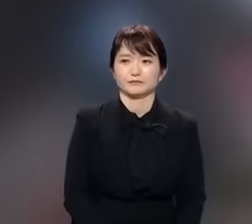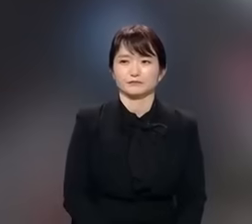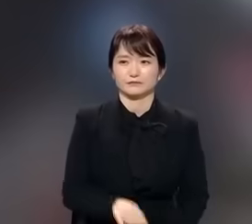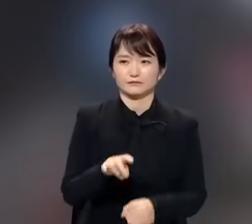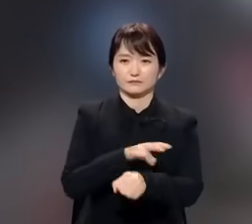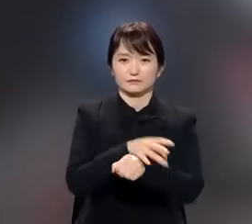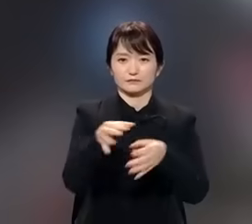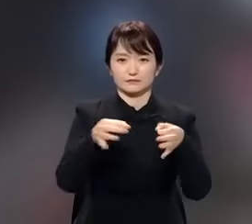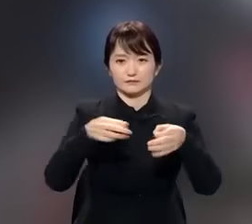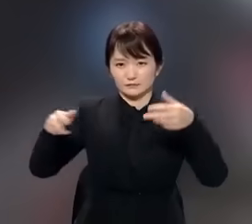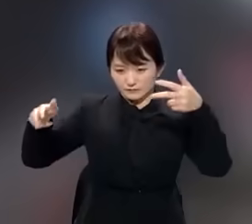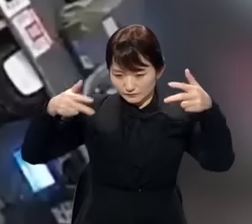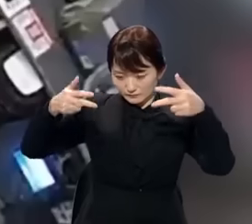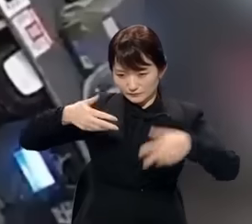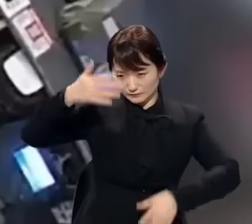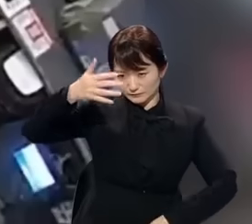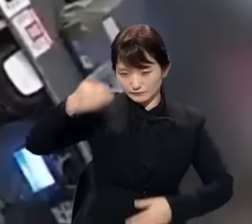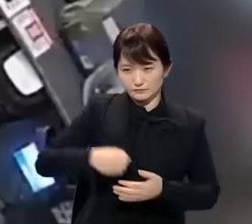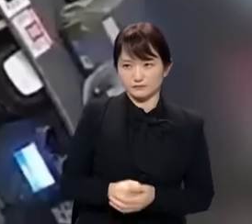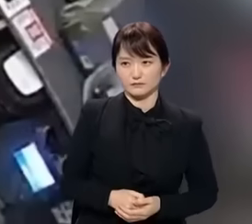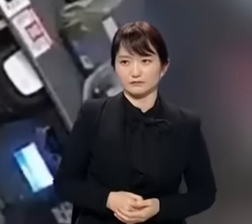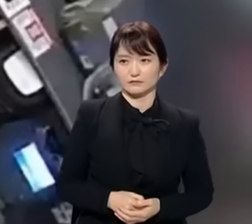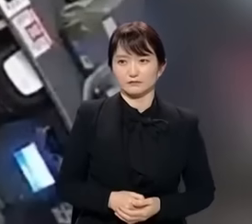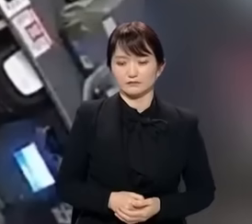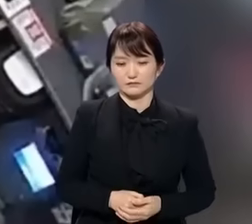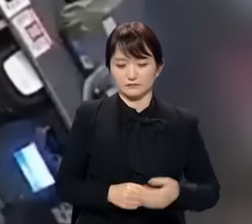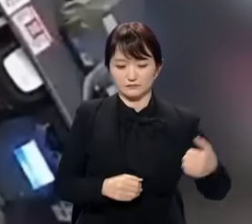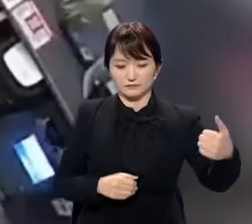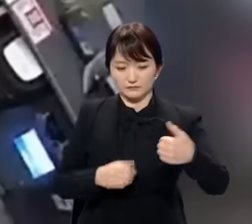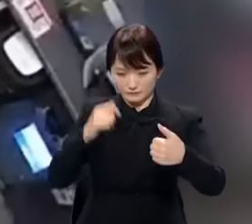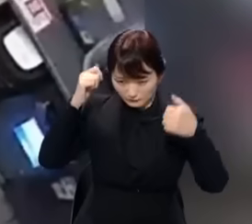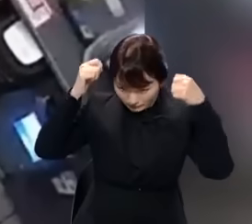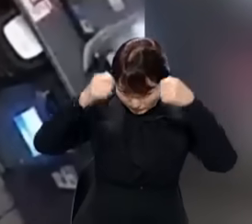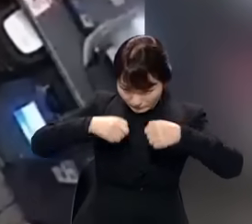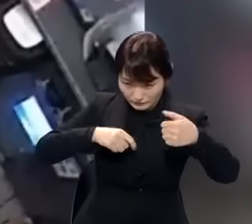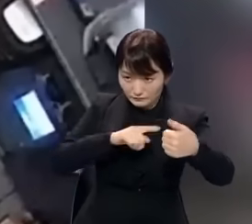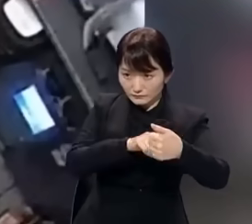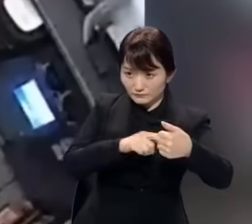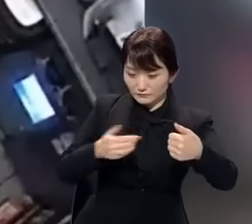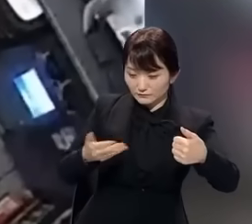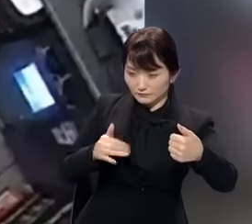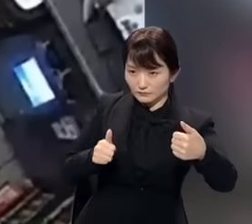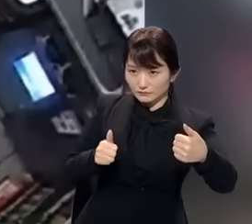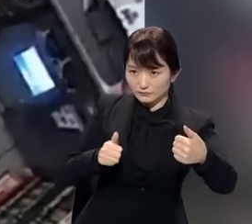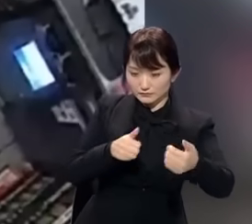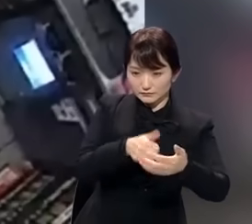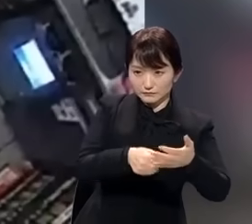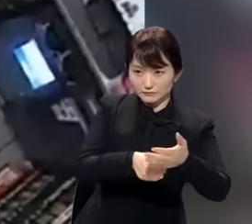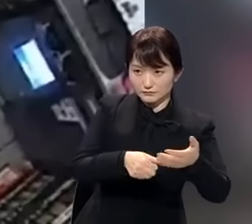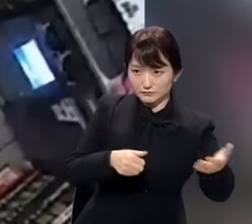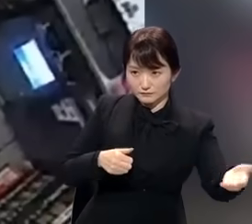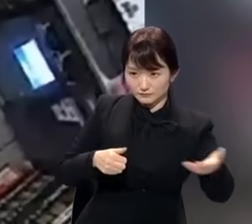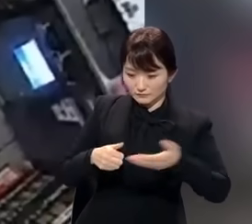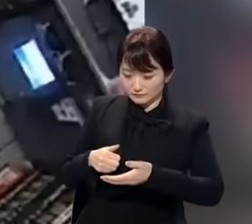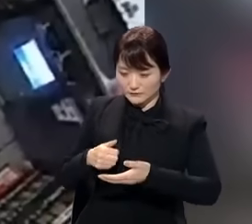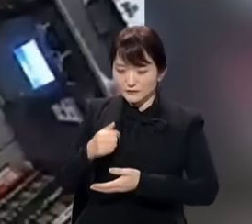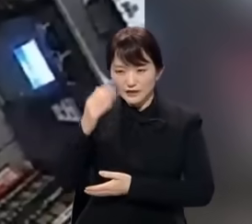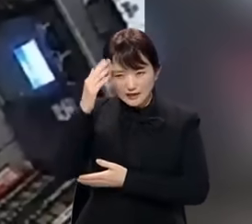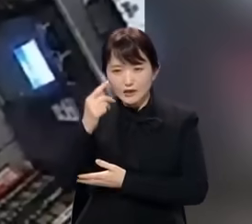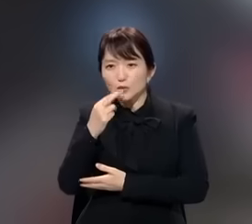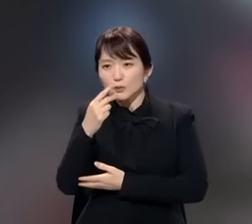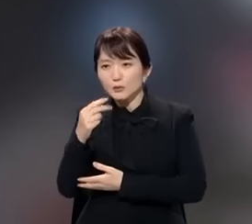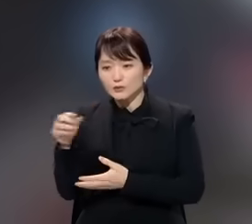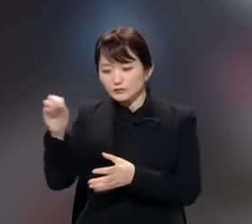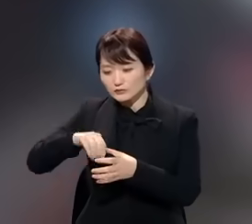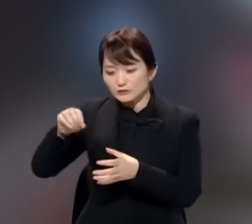편의점 CCTV 영상입니다. 계산대에 후드 모자를 뒤집어 쓴 손님이 보이죠? 직원은 손님이 고른 물건을 검은색 비닐봉지에 담아서